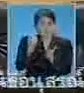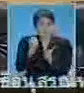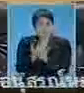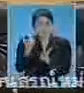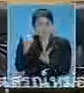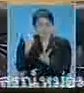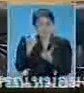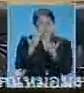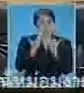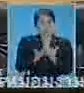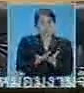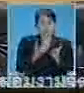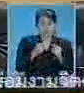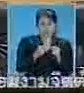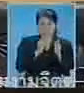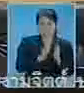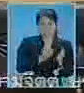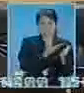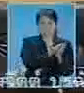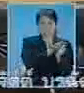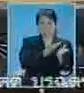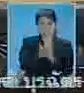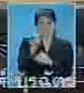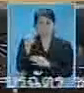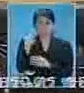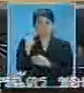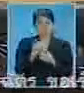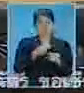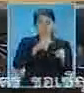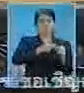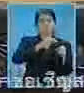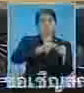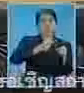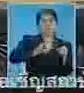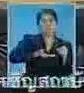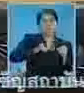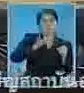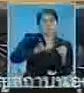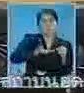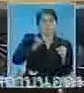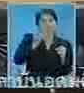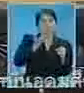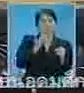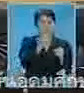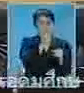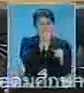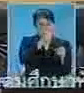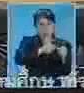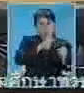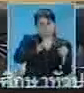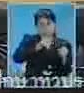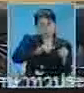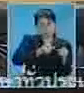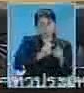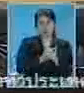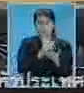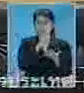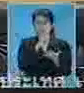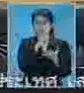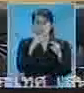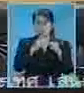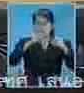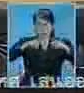ขึ้นทำให้ราคาน้ำมันไม่ปรับขึ้นไปสูงกว่าที่ปรับขึ้นมาแล้วเพราะฉะนั้นเวลาท่านวิเคราะห์ปัญห